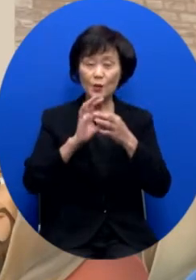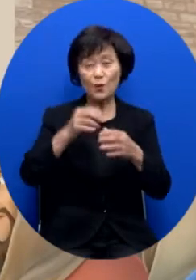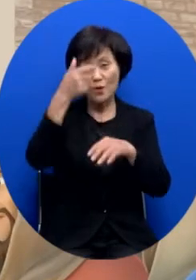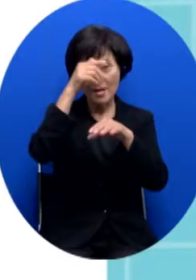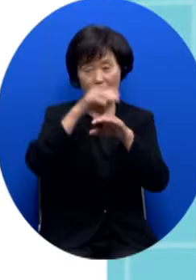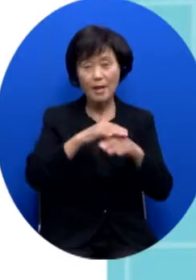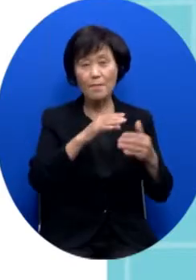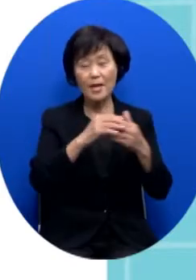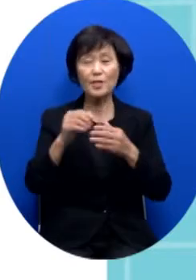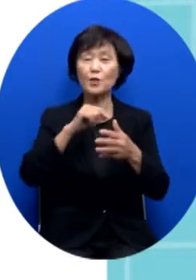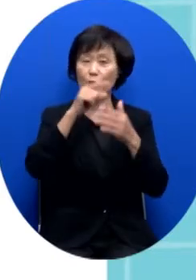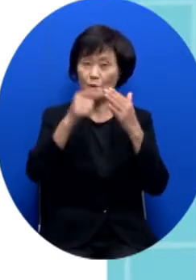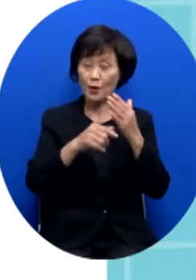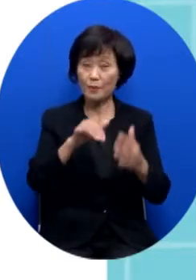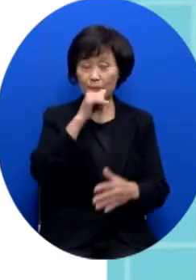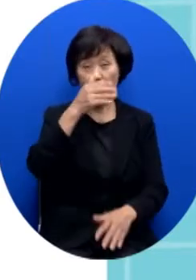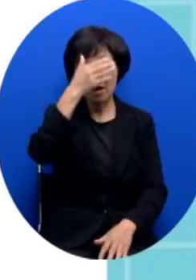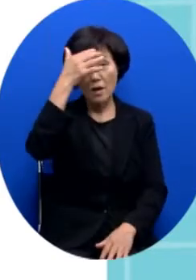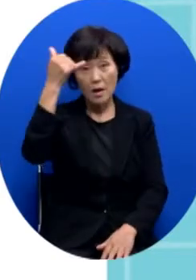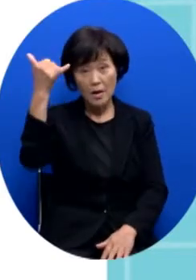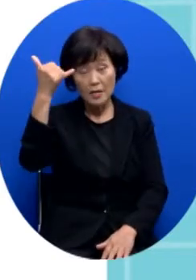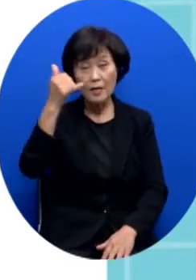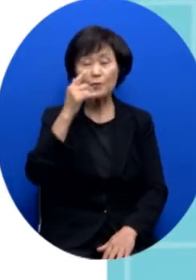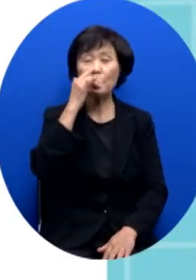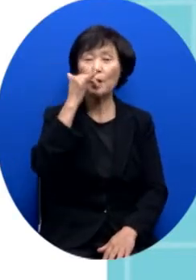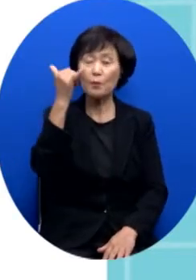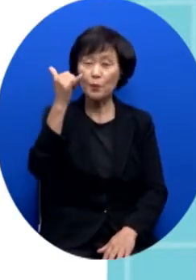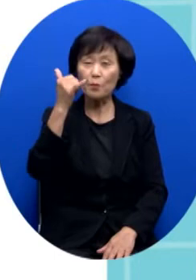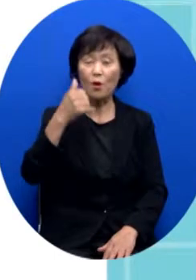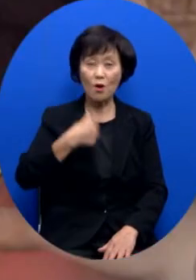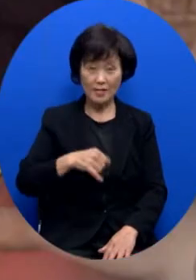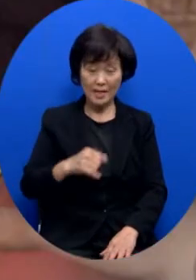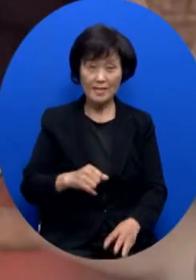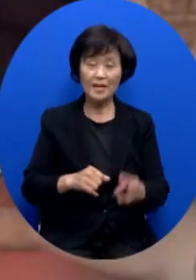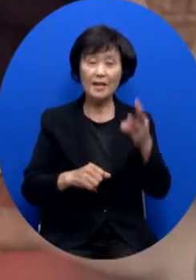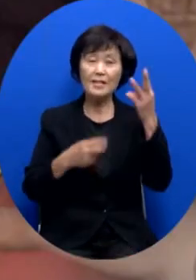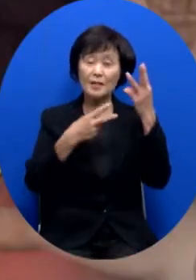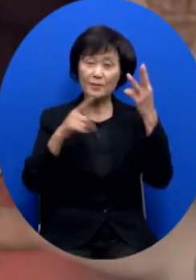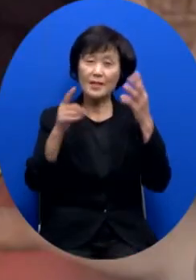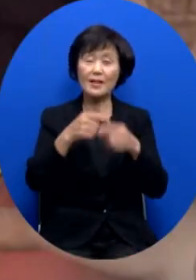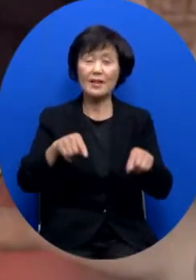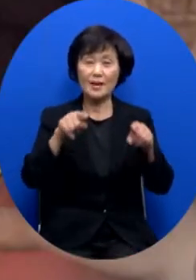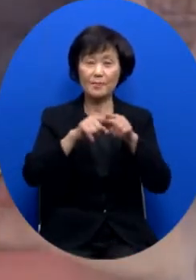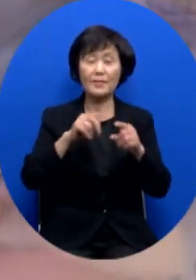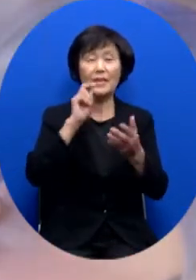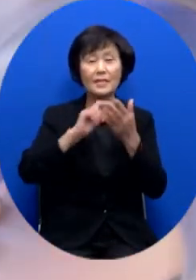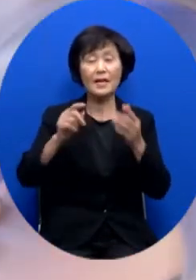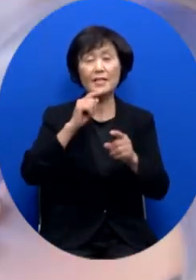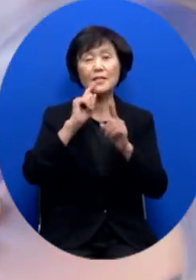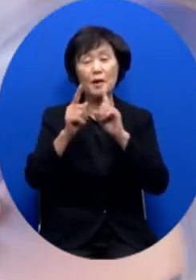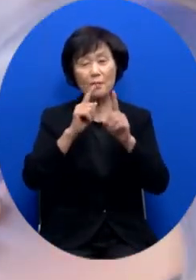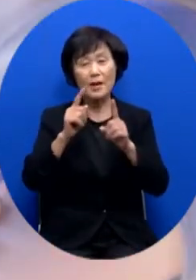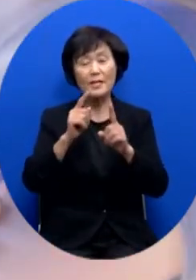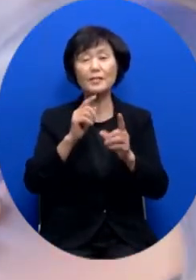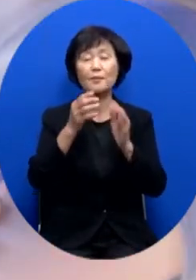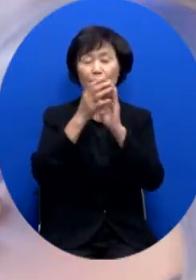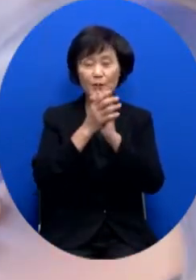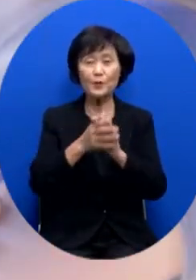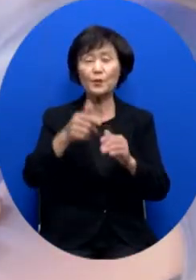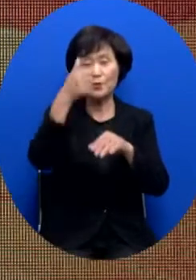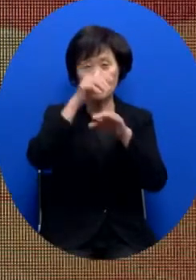프로그램입니다. 조부모와 부모, 자녀 세대까지 3대가 함께 찬양과 말씀, 기도로 예배를 드릴 수